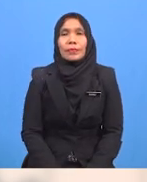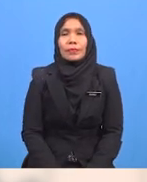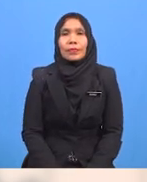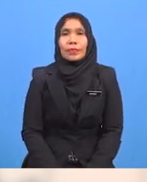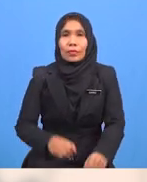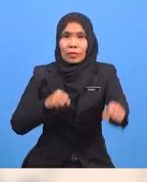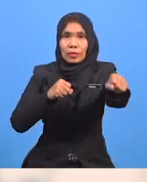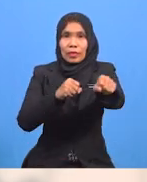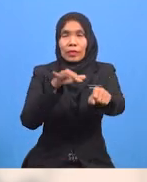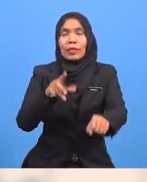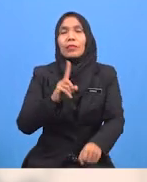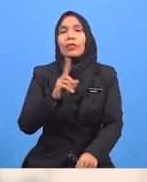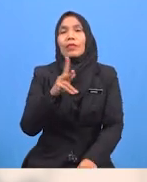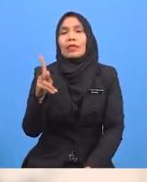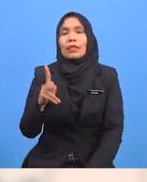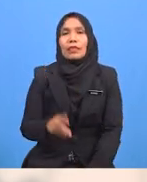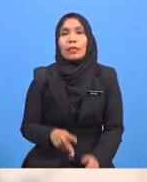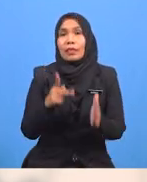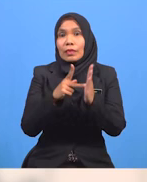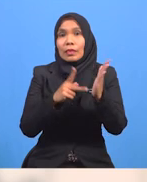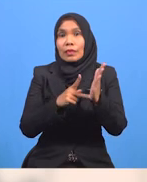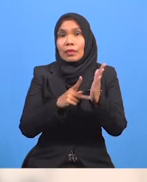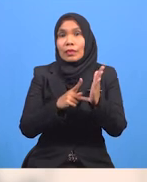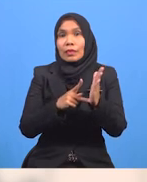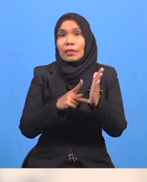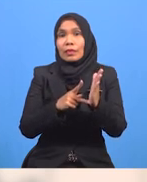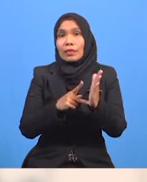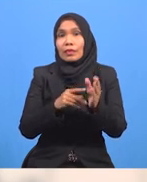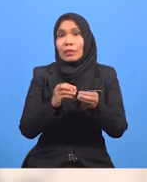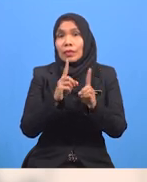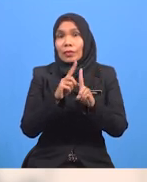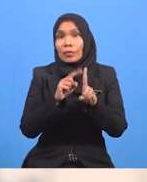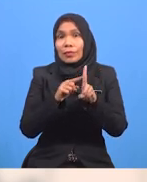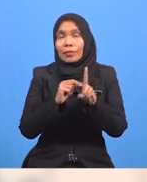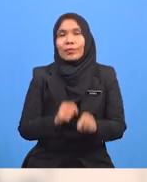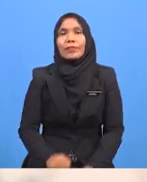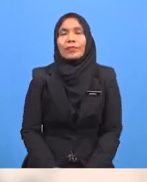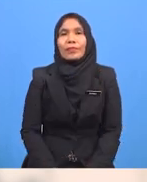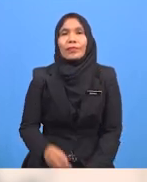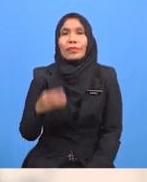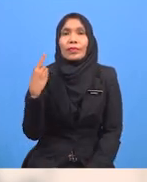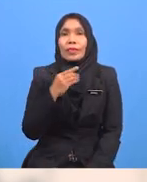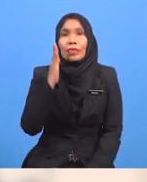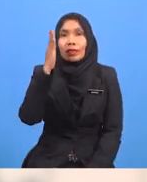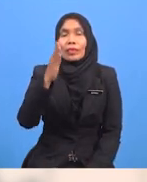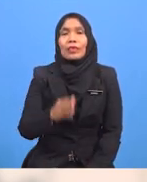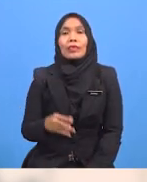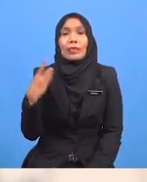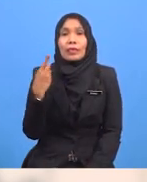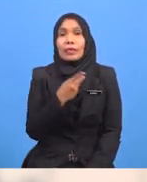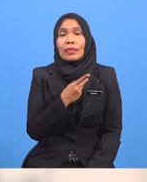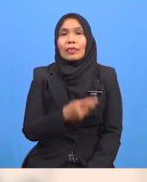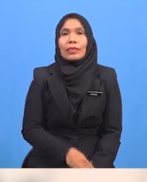di segitiga yang manakah kita kiret dahulu Ayo kita akan kira luas segitiga EDC